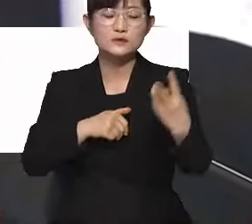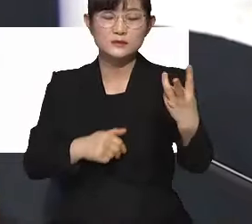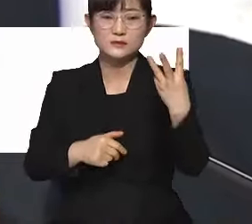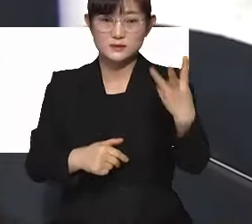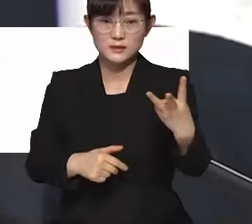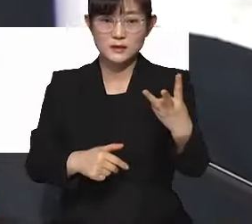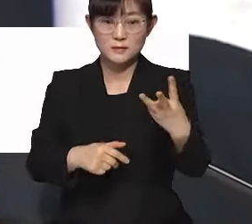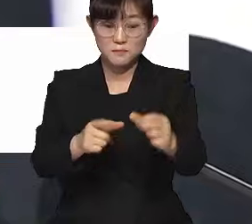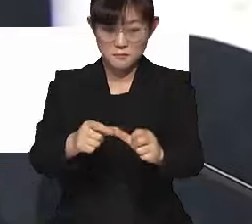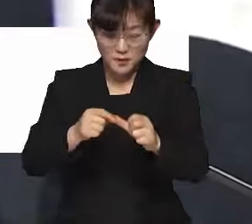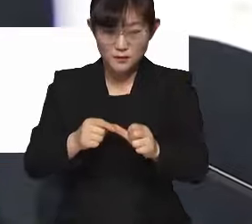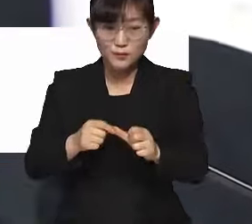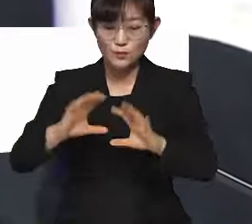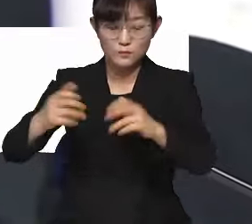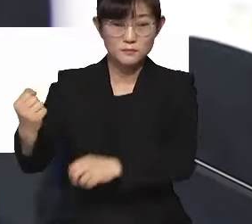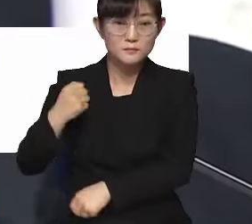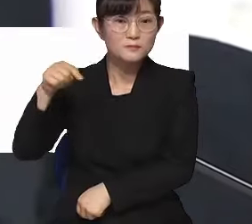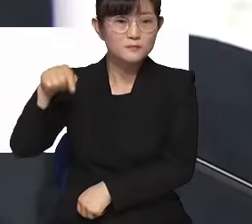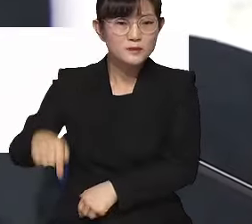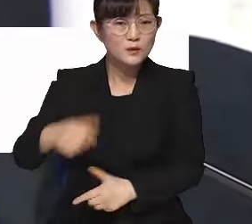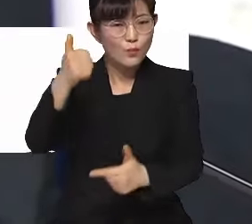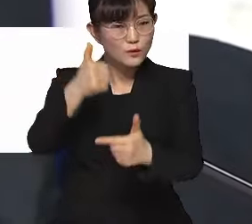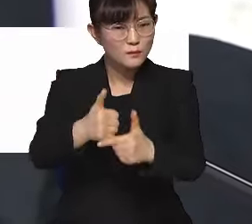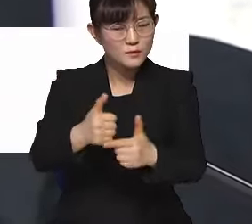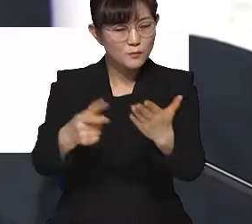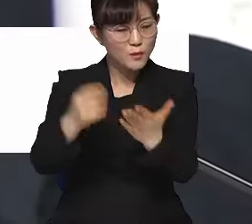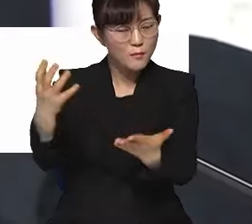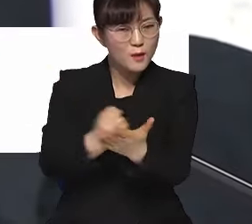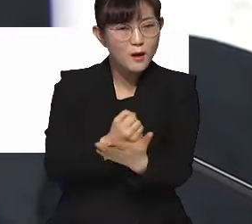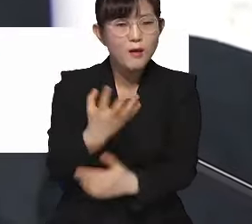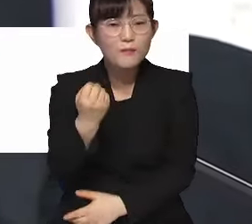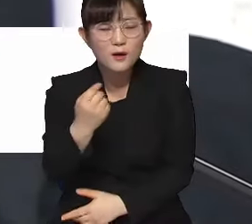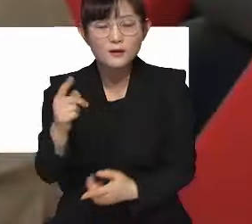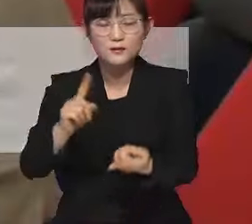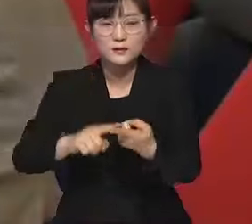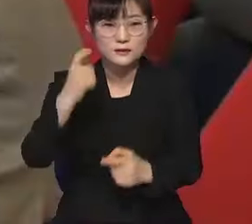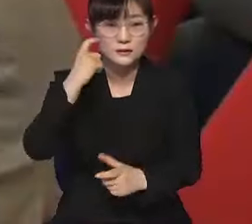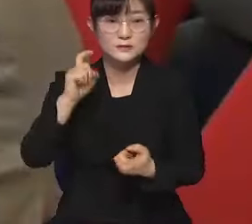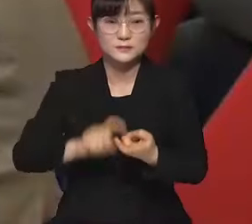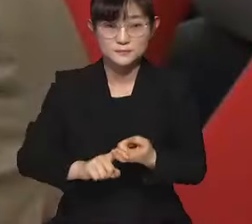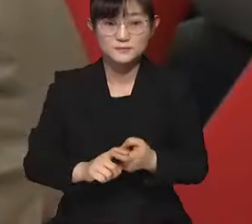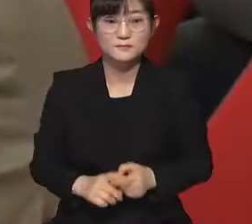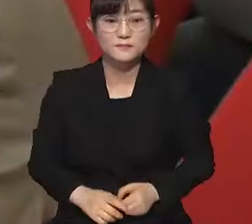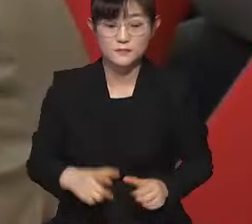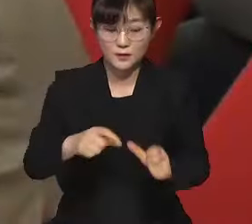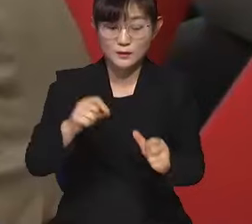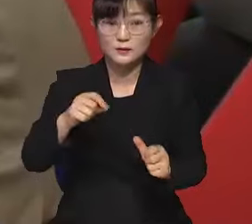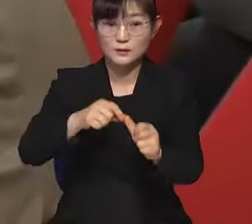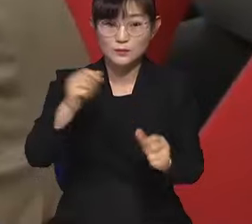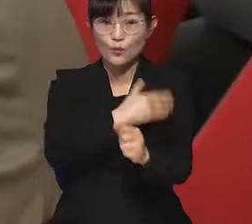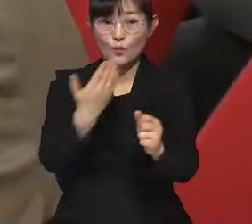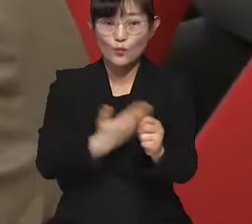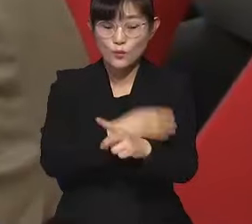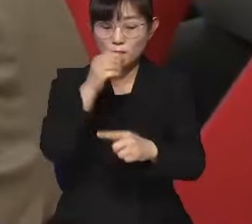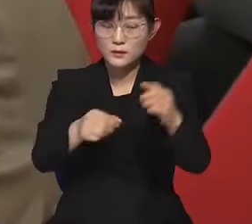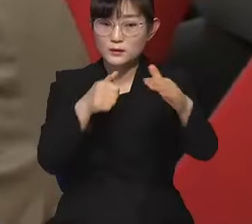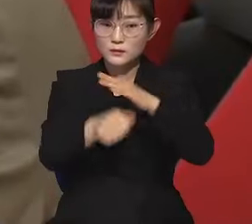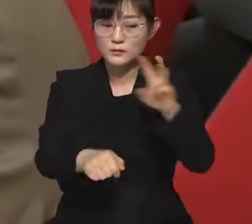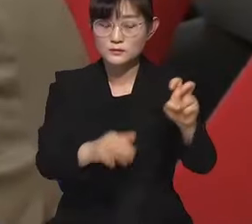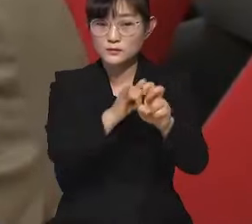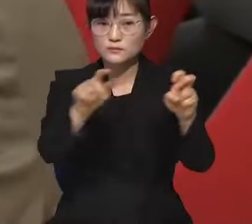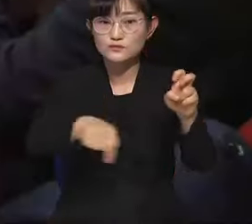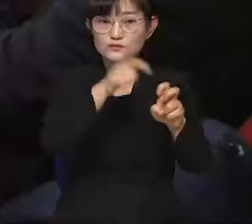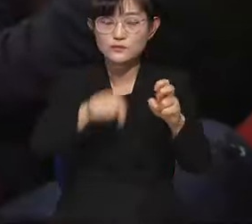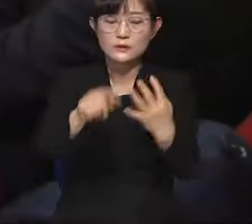목표로 내건 국민의힘이 호남에서 어떤 성적표를 받아들지 주목됩니다. 또 당선권 비례대표 후보 20명